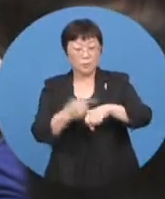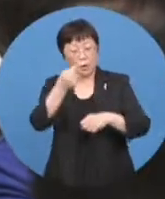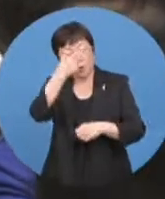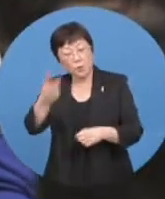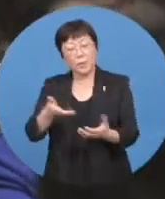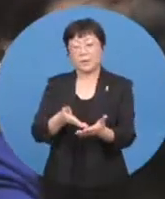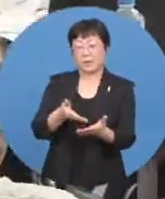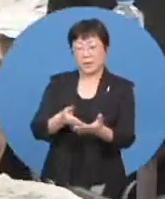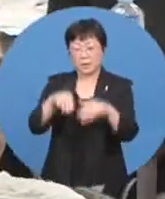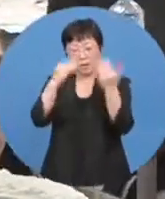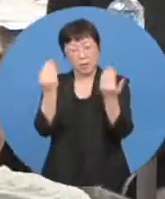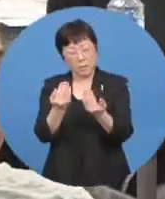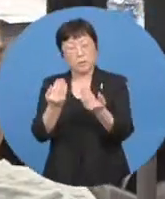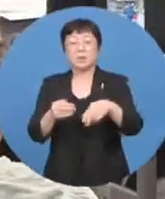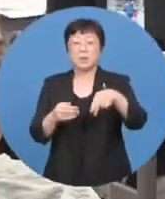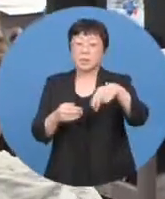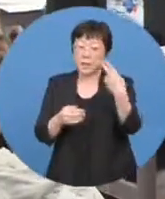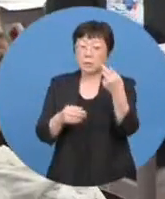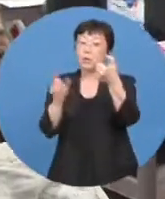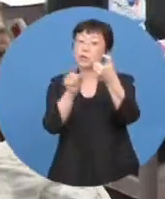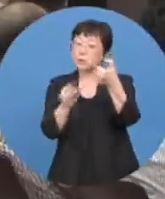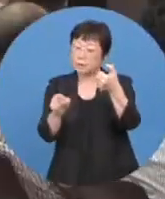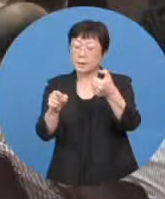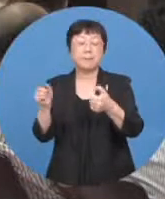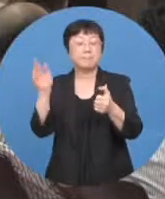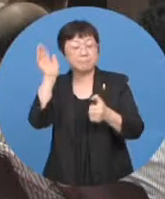話におよそ250人が聞き入りました。